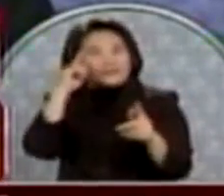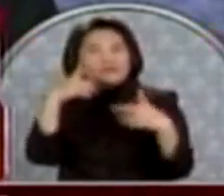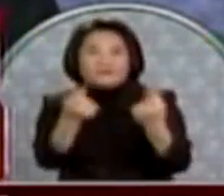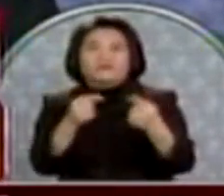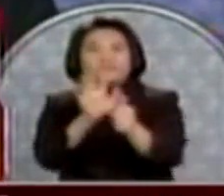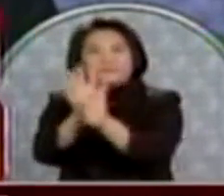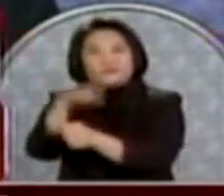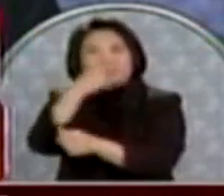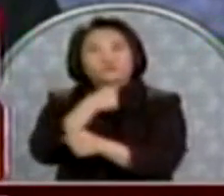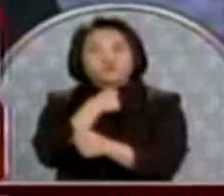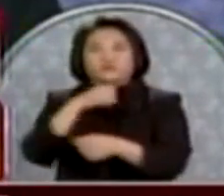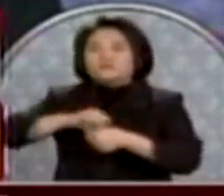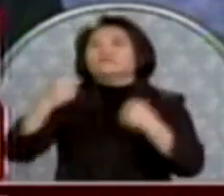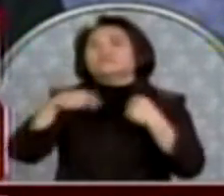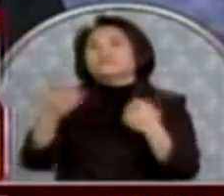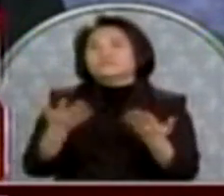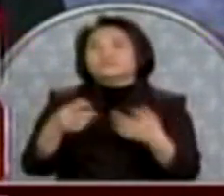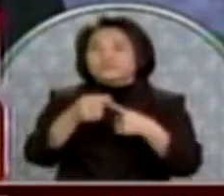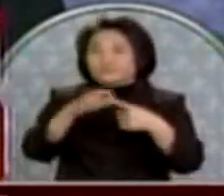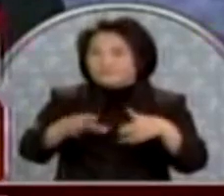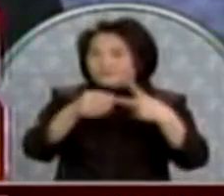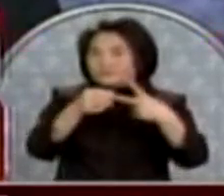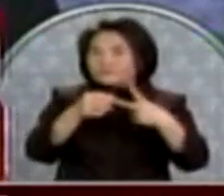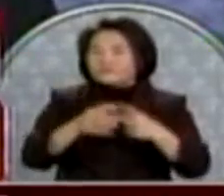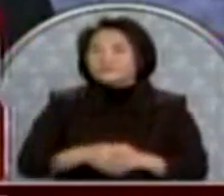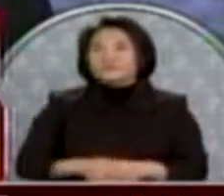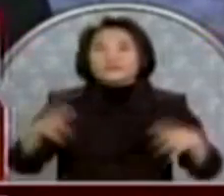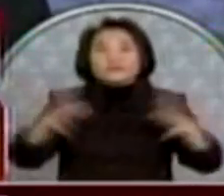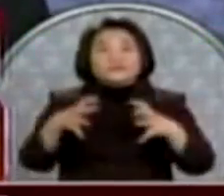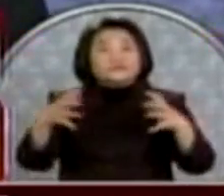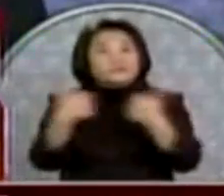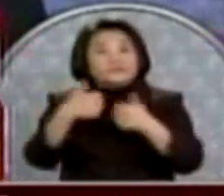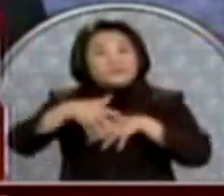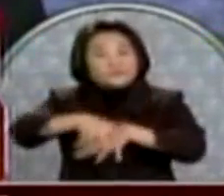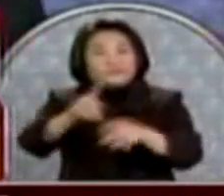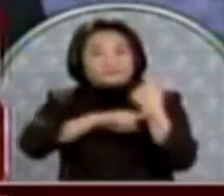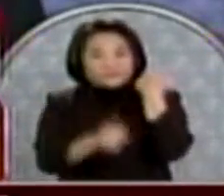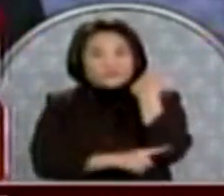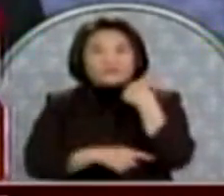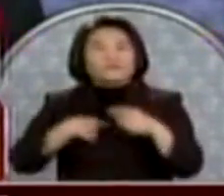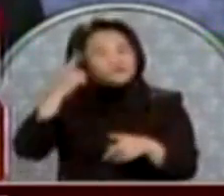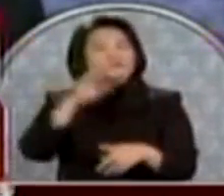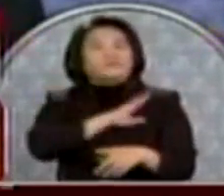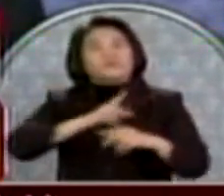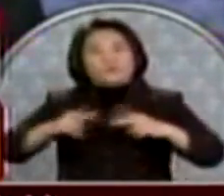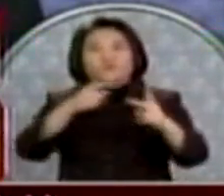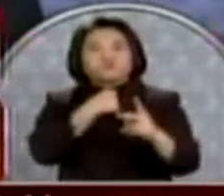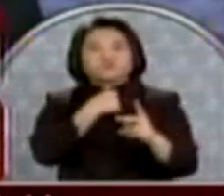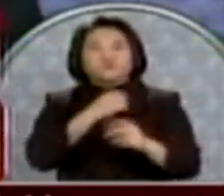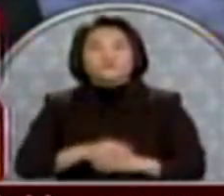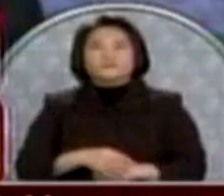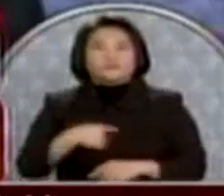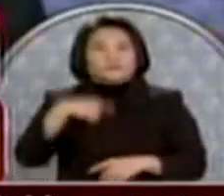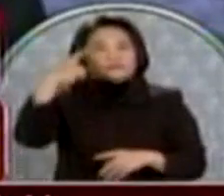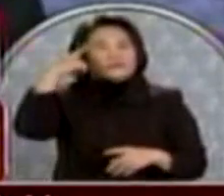权，我们应该去加强，这是第一点。第二点就是关于集邮法，确实应该要去这个修正，但